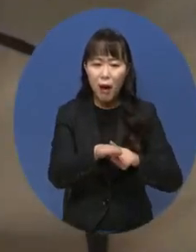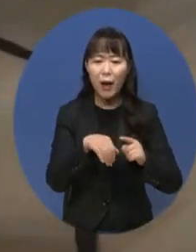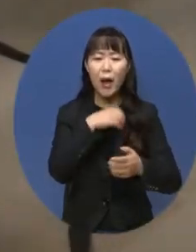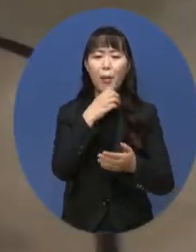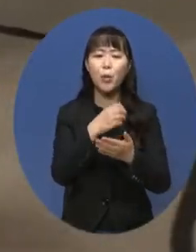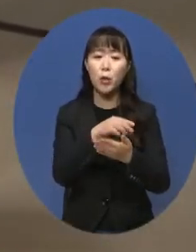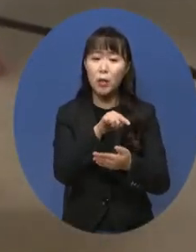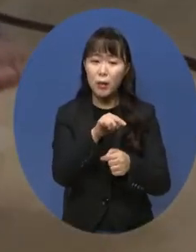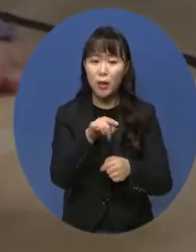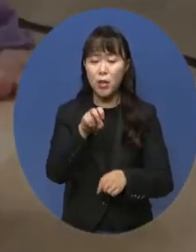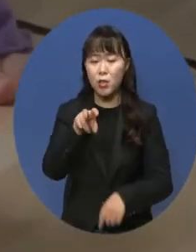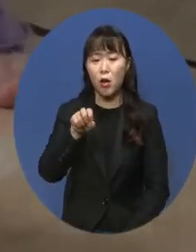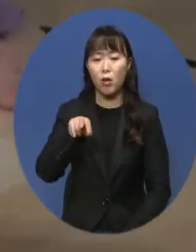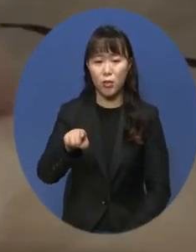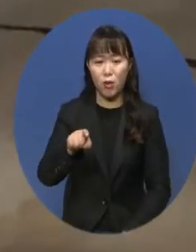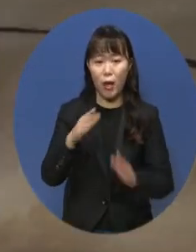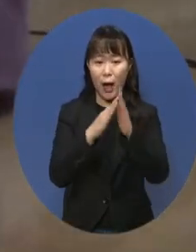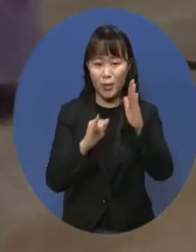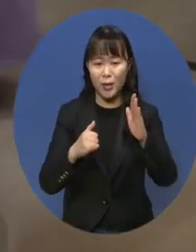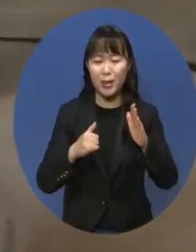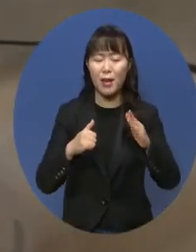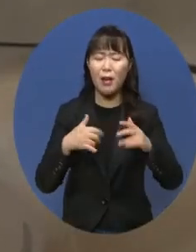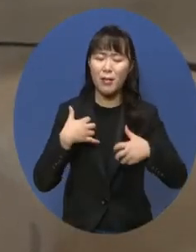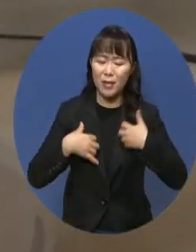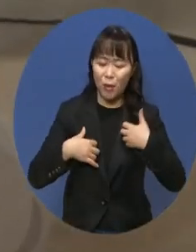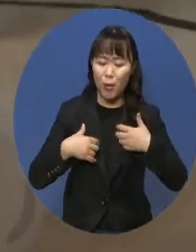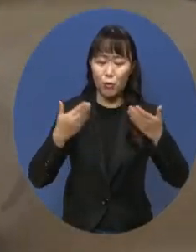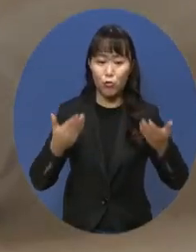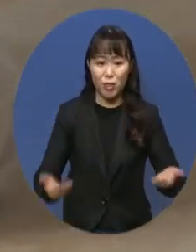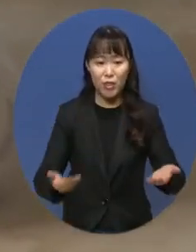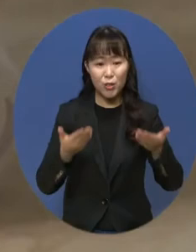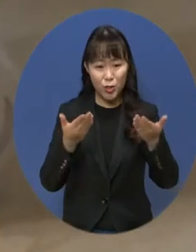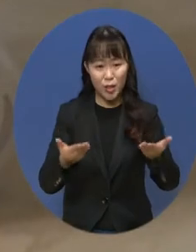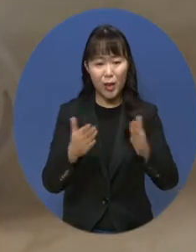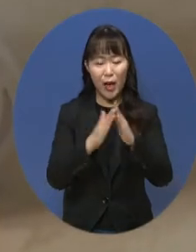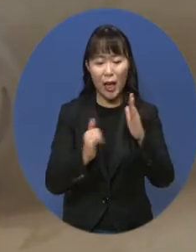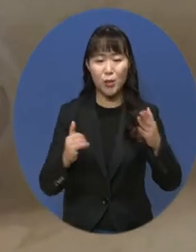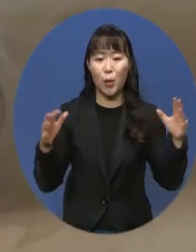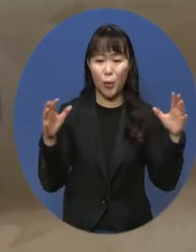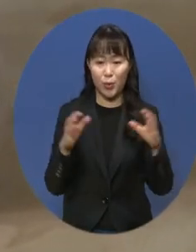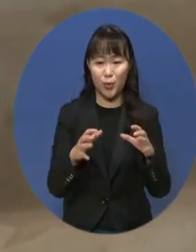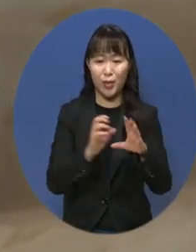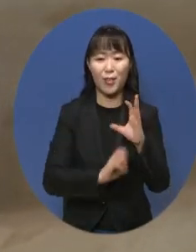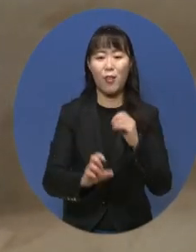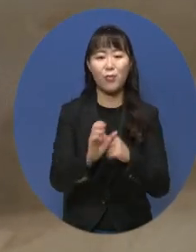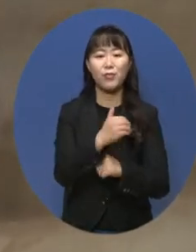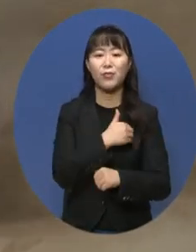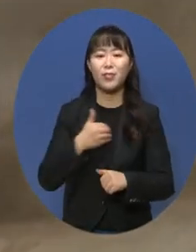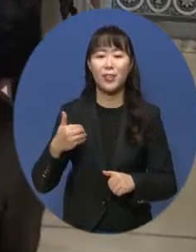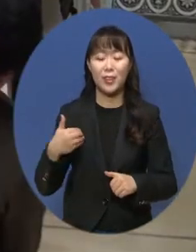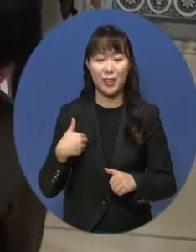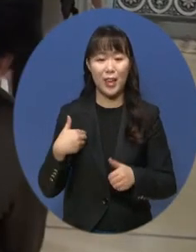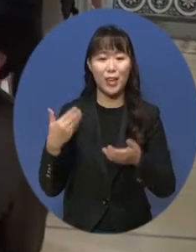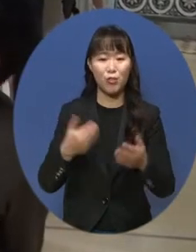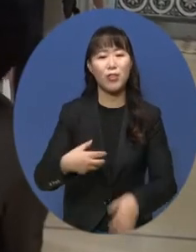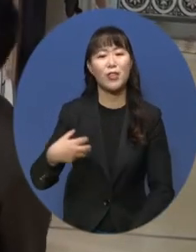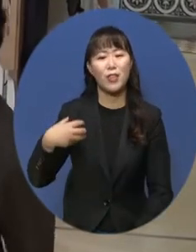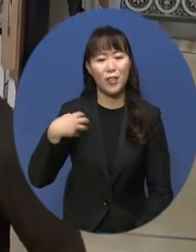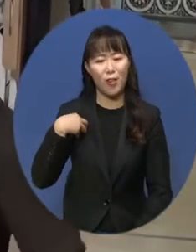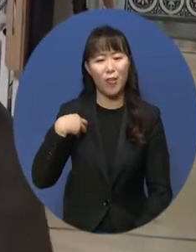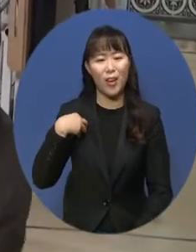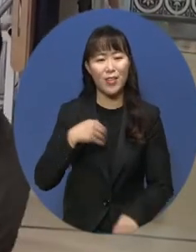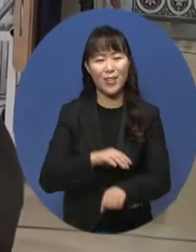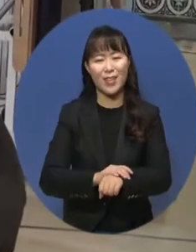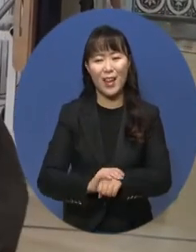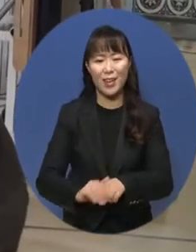영선의 가족에겐 매일의 즐거움과 휴식을 선물하여 가족 공동체를 든든히 지켜주는 역할을